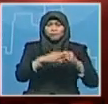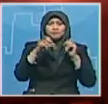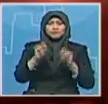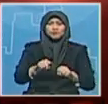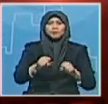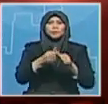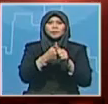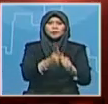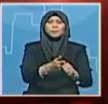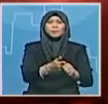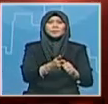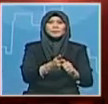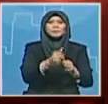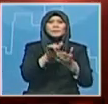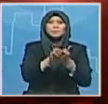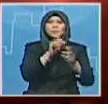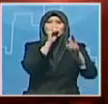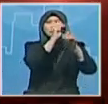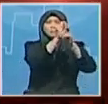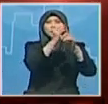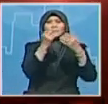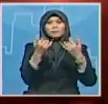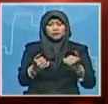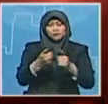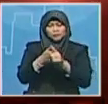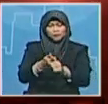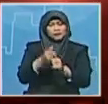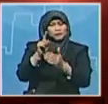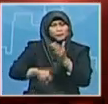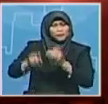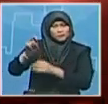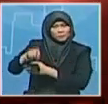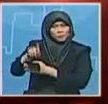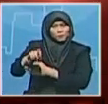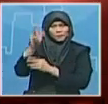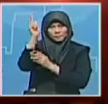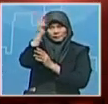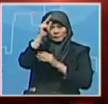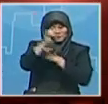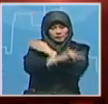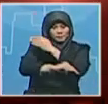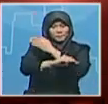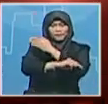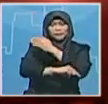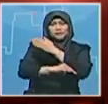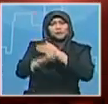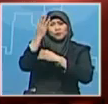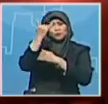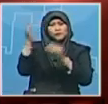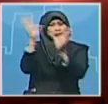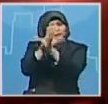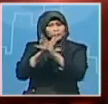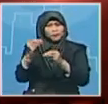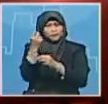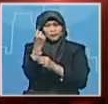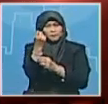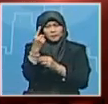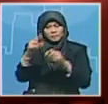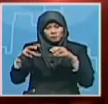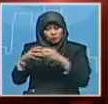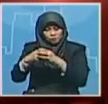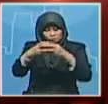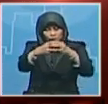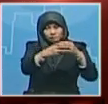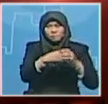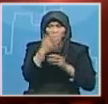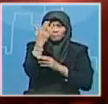di lapangan. Itu tujuannya. Dan juga memenuhi kehendak kerajaan negeri. Misal kata mengapa di Sarawak hanya 11 packages.